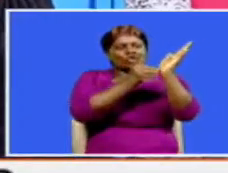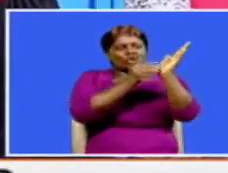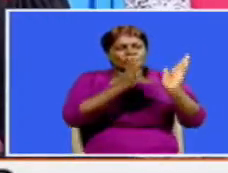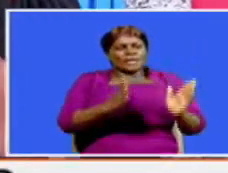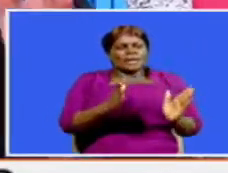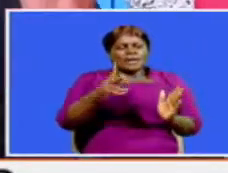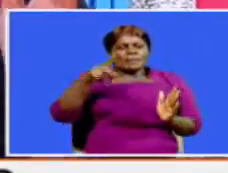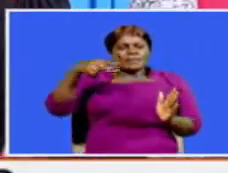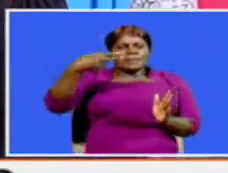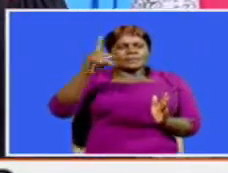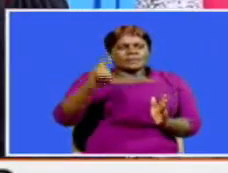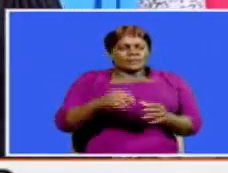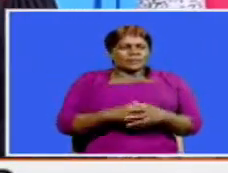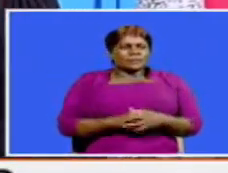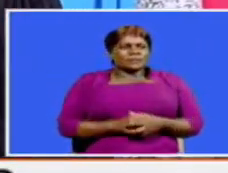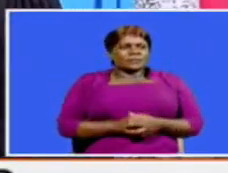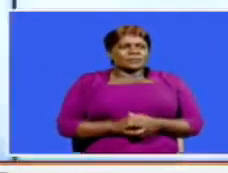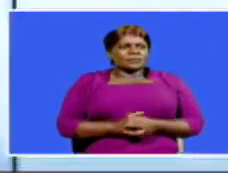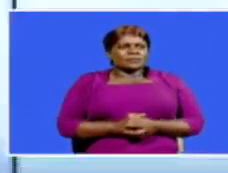diploma other.